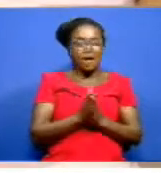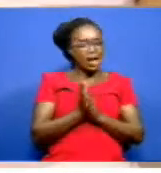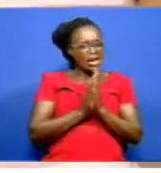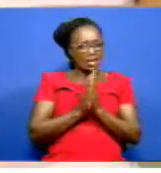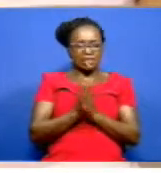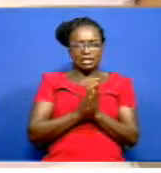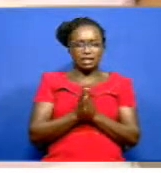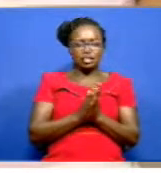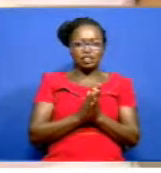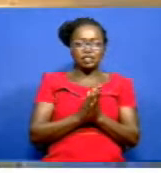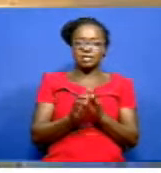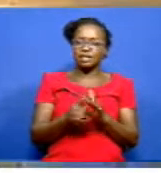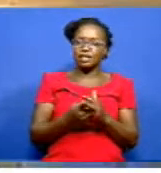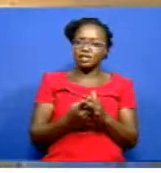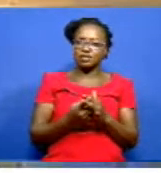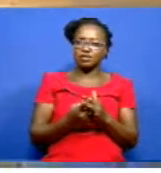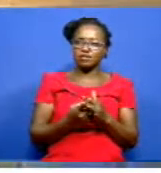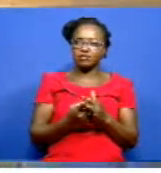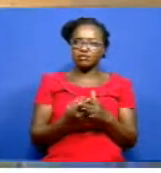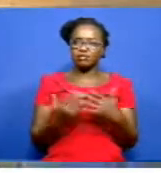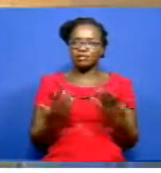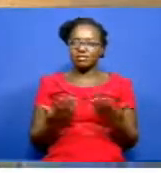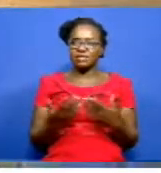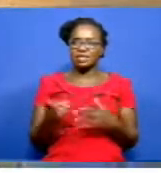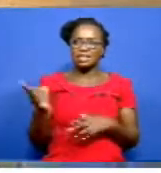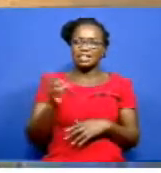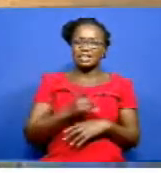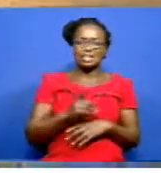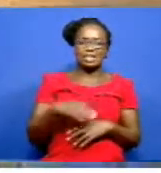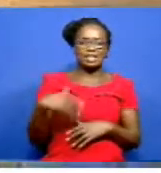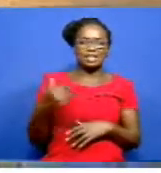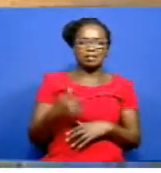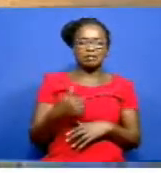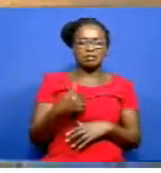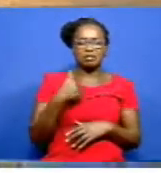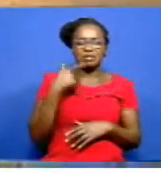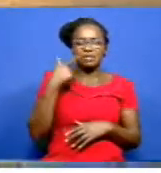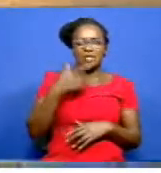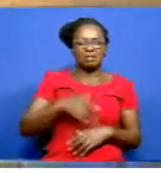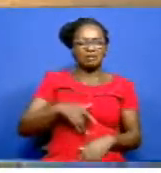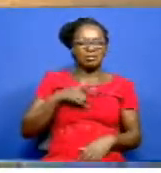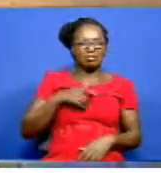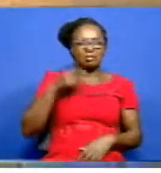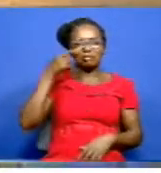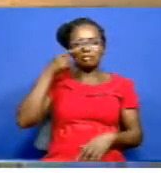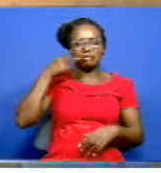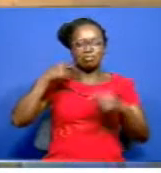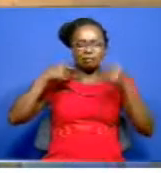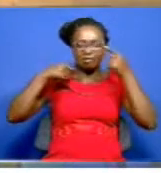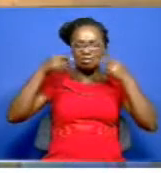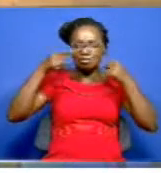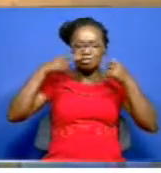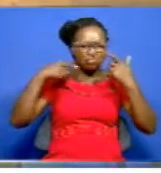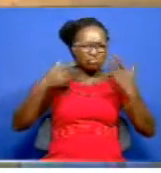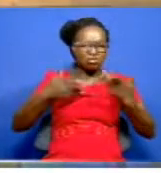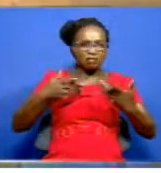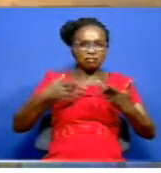anxiety inaweza anza na kila saa unasikia kulialia, ama hata kwenda nje kufanya tu